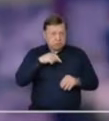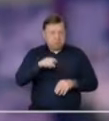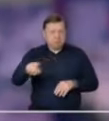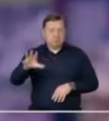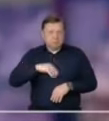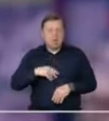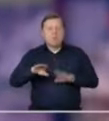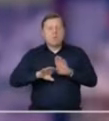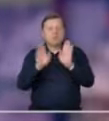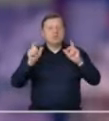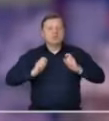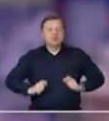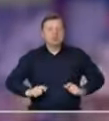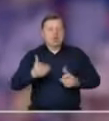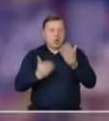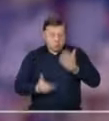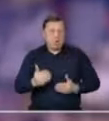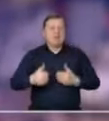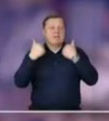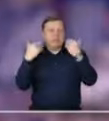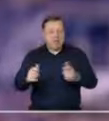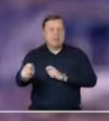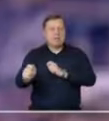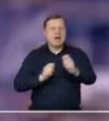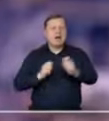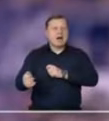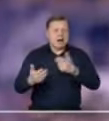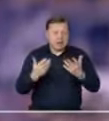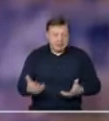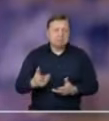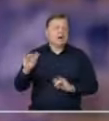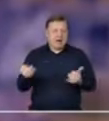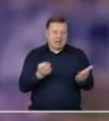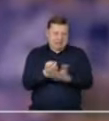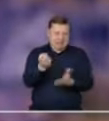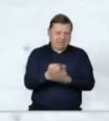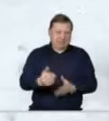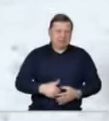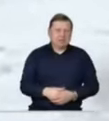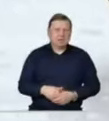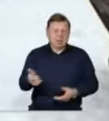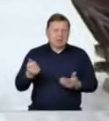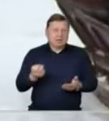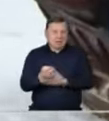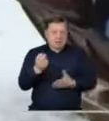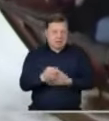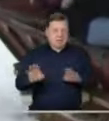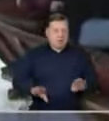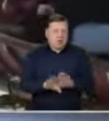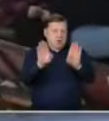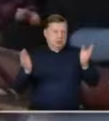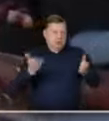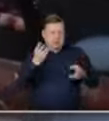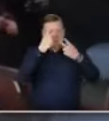Wsi Lubelskiej zadbało o transport po obiekcie, zwiedzając można poczuć się jak na kuligu. Sanna Muzealna pomaga